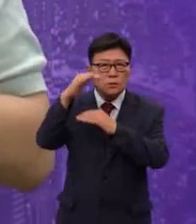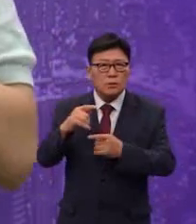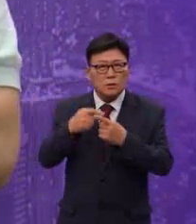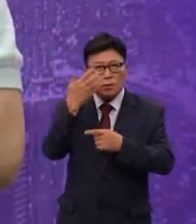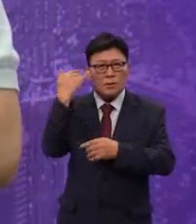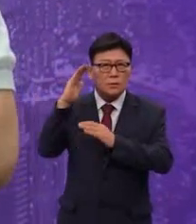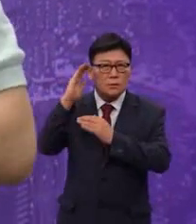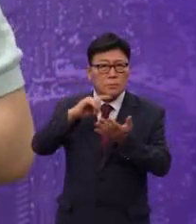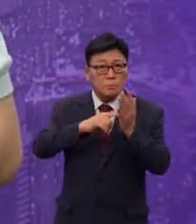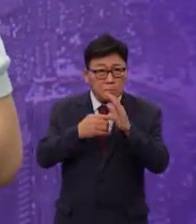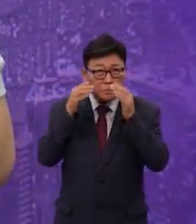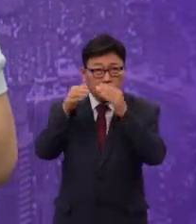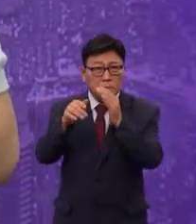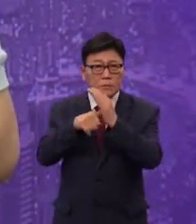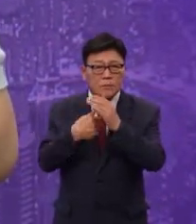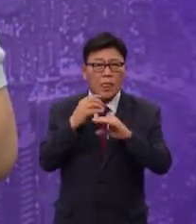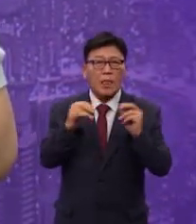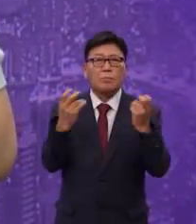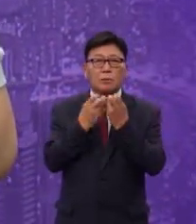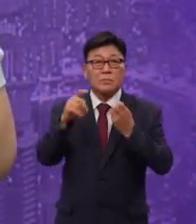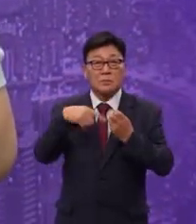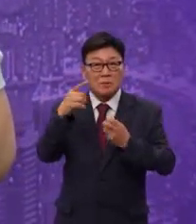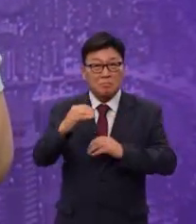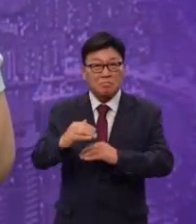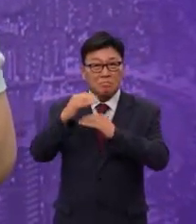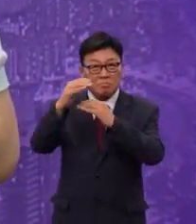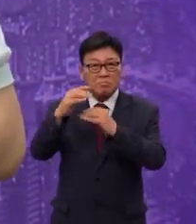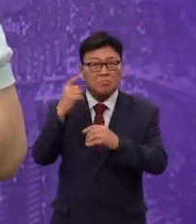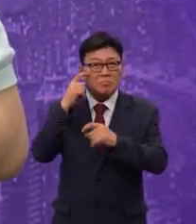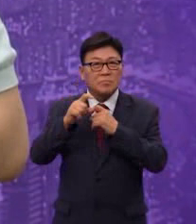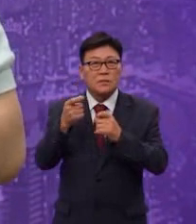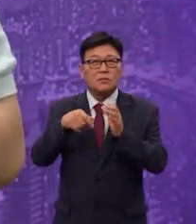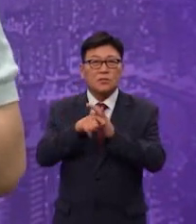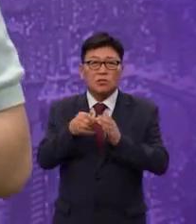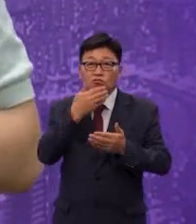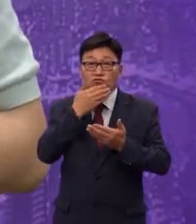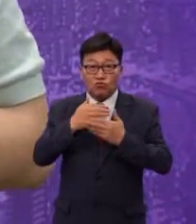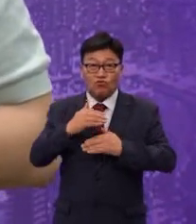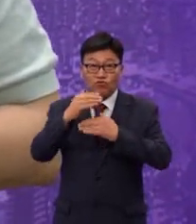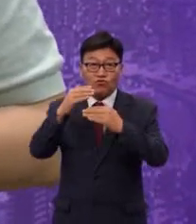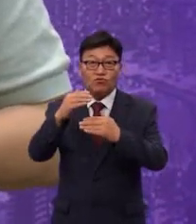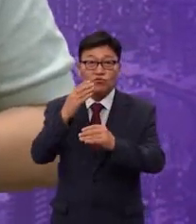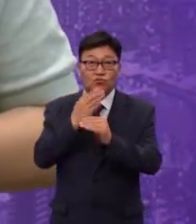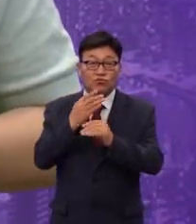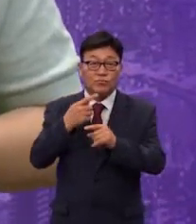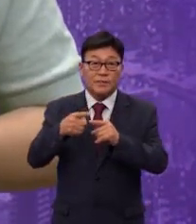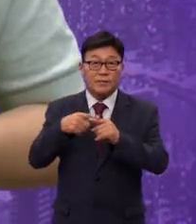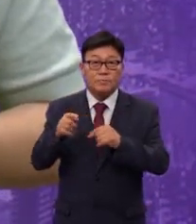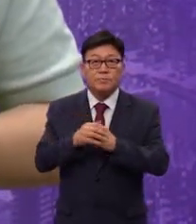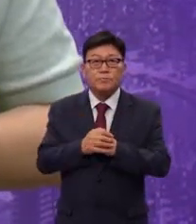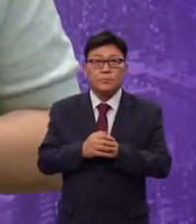주목하고 드러내는 것이 해법을 위한 다음 단계를 모색하기 위한 중요한 과정의 일환으로 판단을